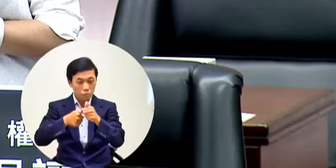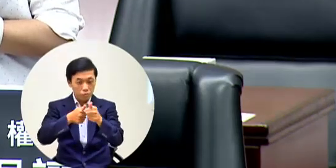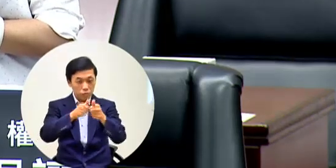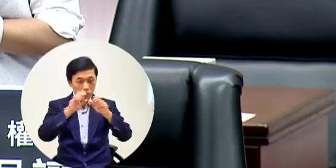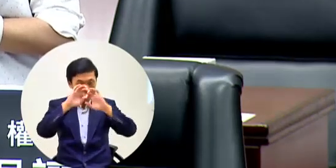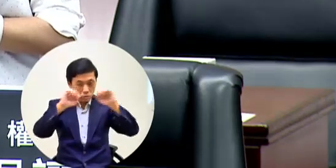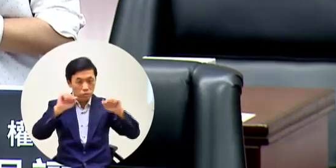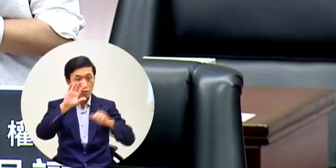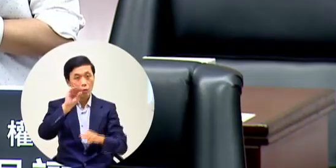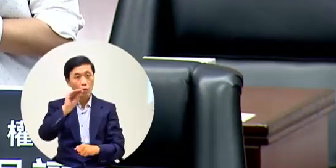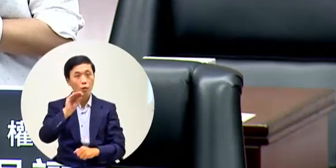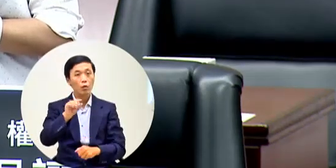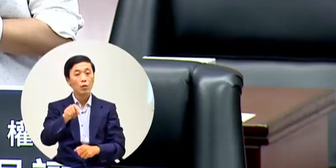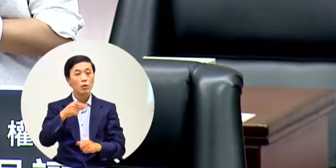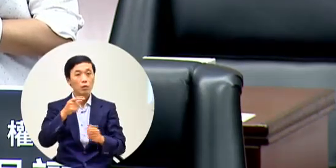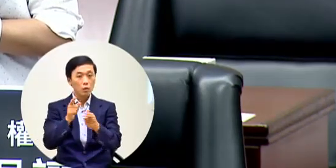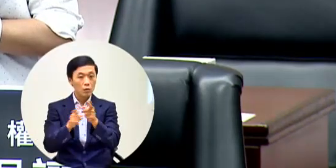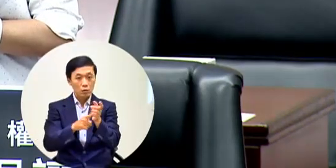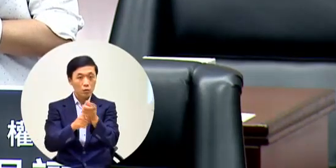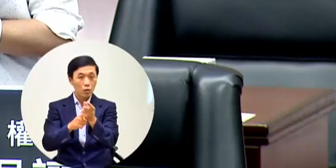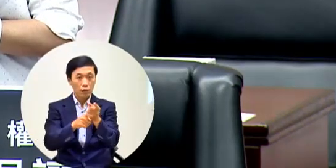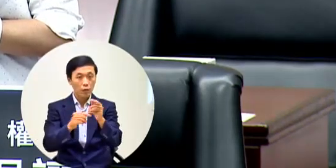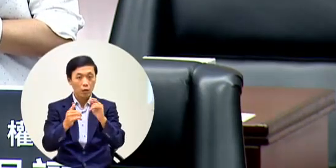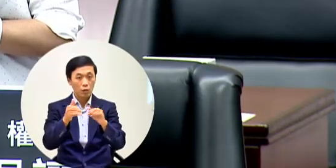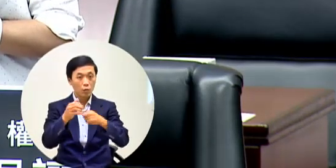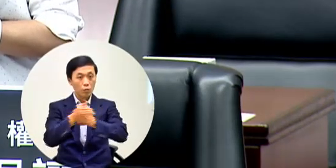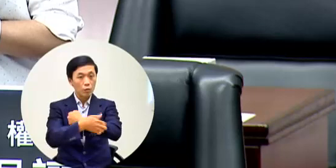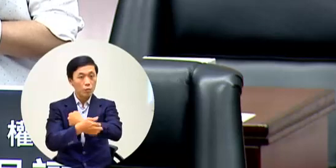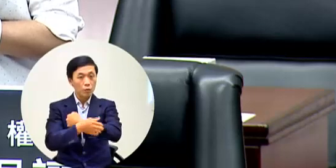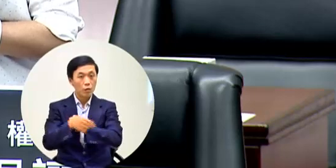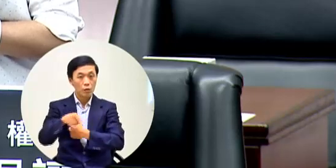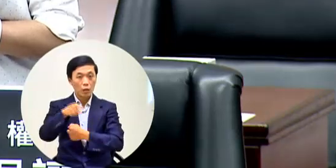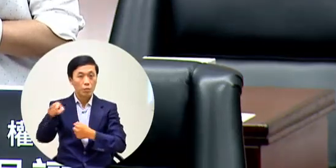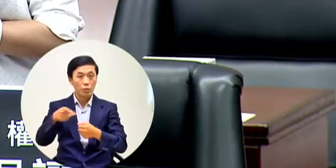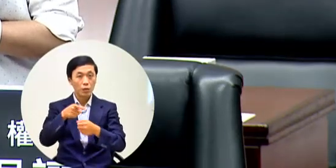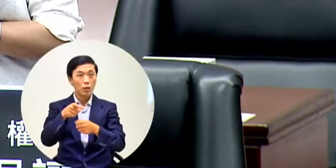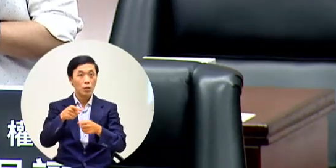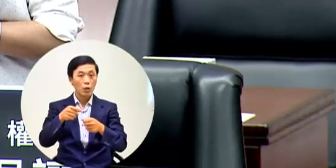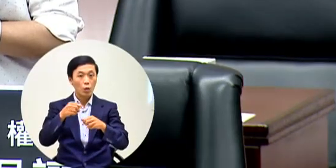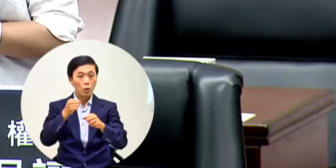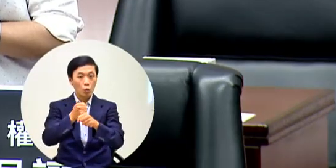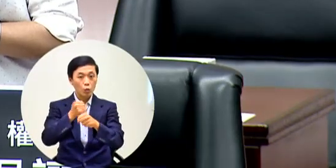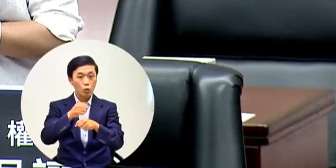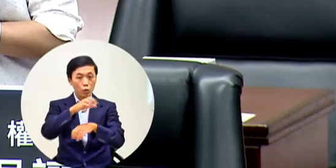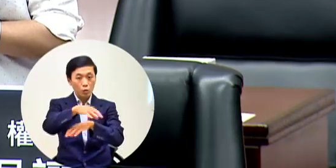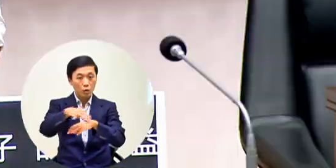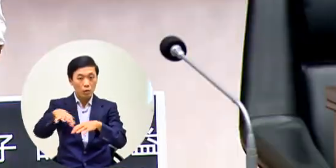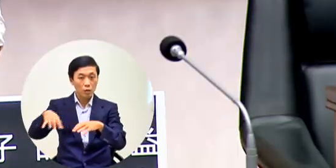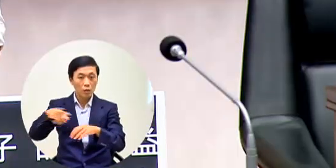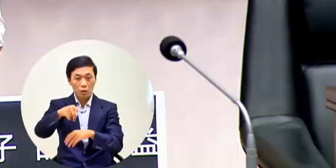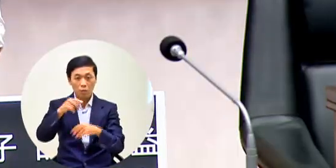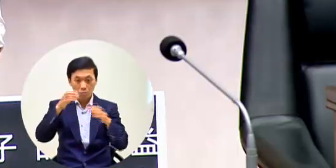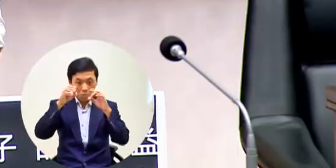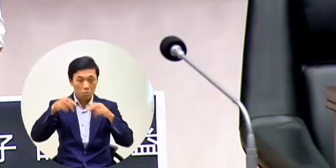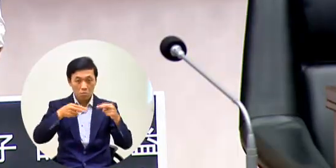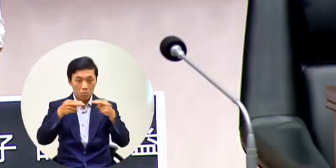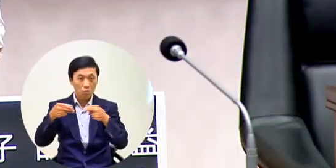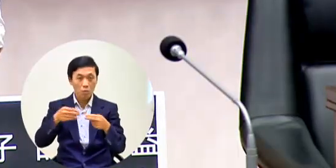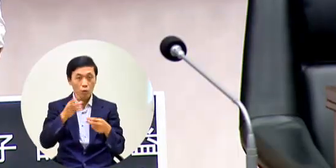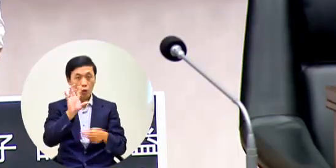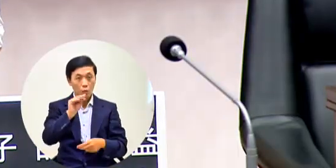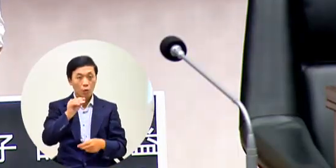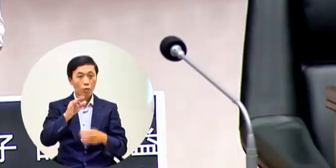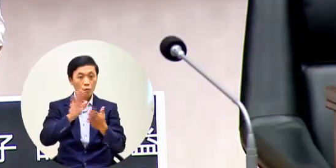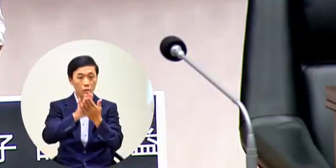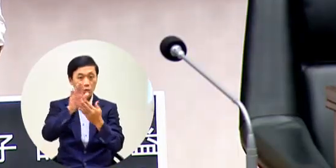们消防人员第一线的作业环境现场，有没有去检视它？未来该怎